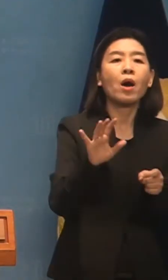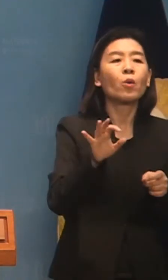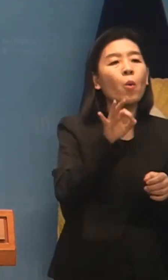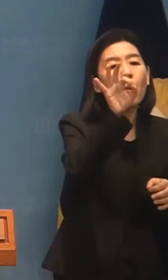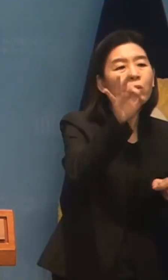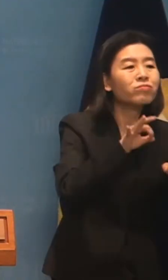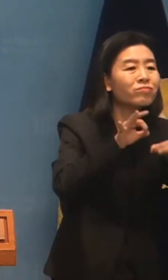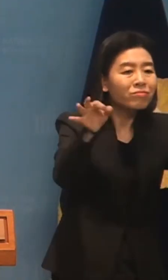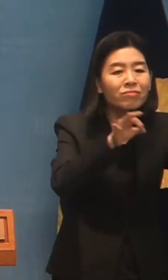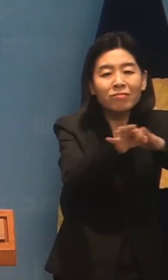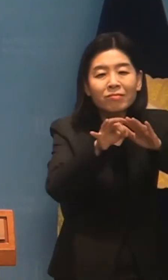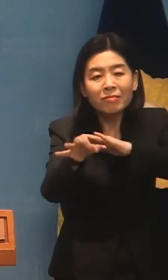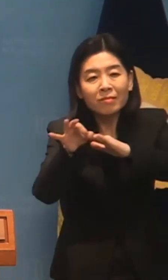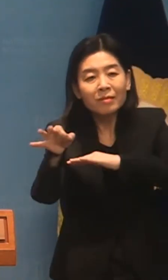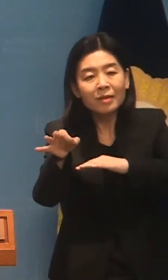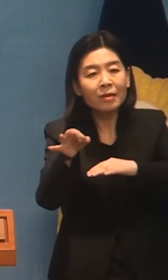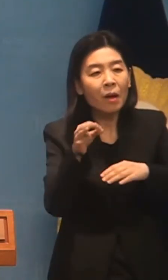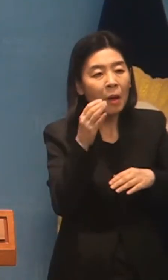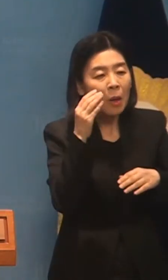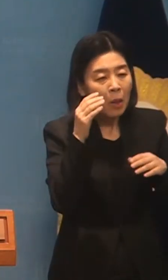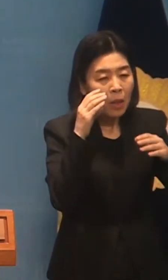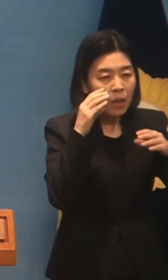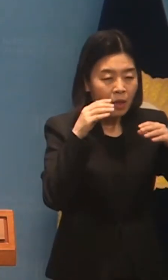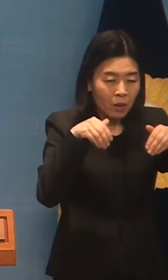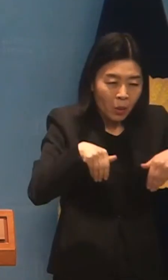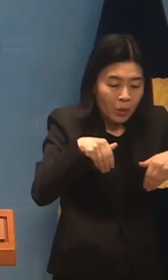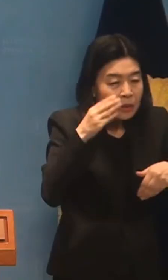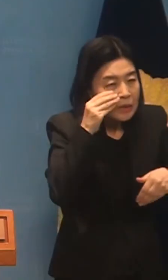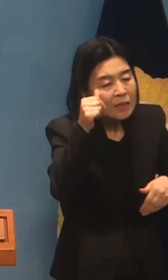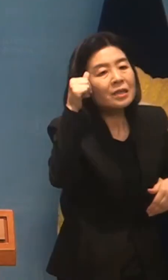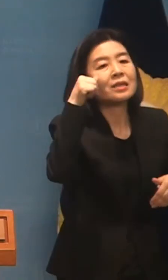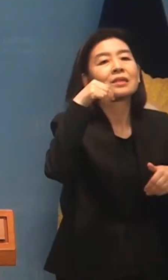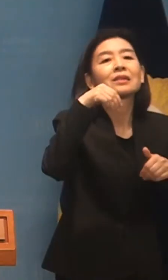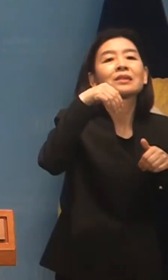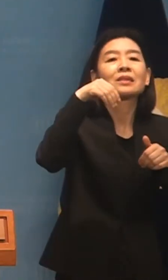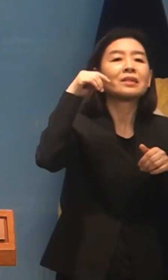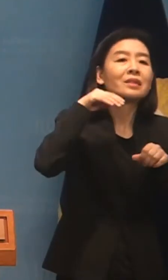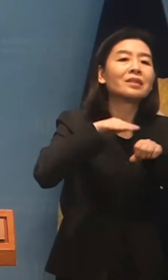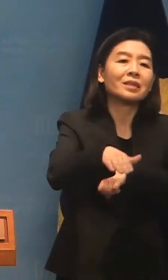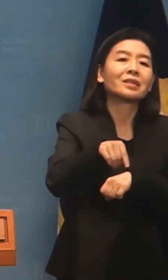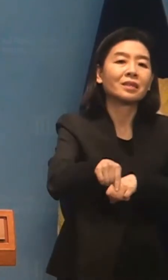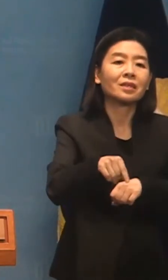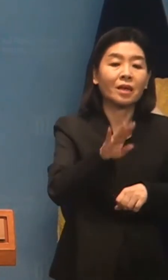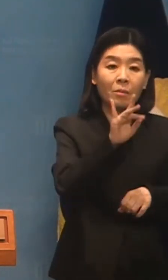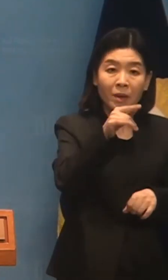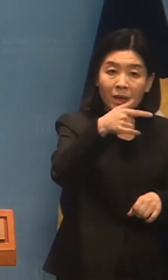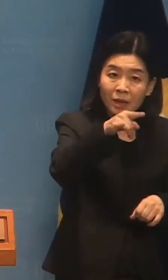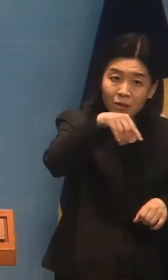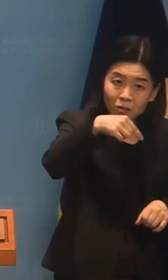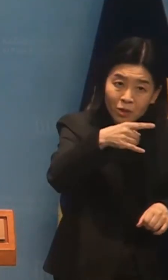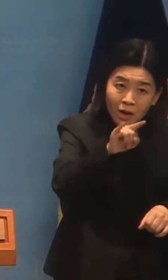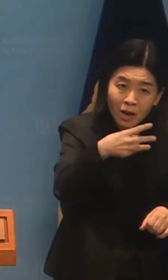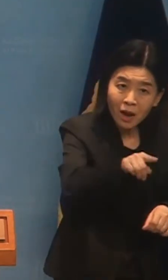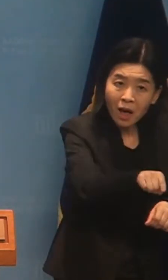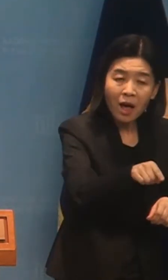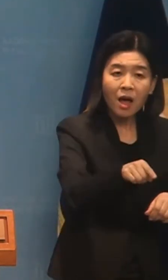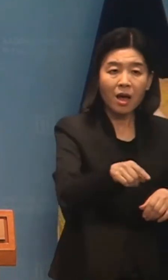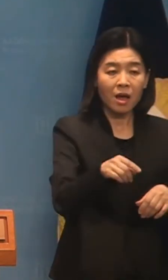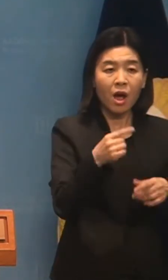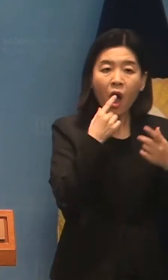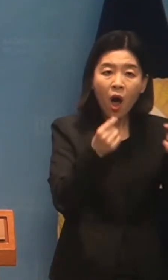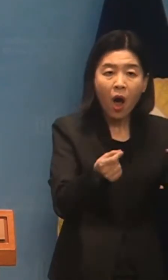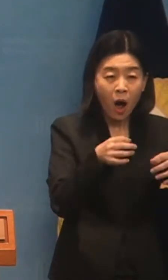뿌려 길들이게 하고 있습니다. 베네수엘라식 복지 남발은 하이퍼